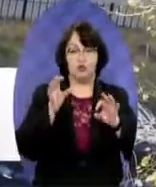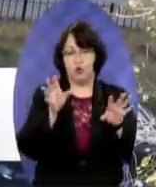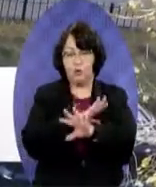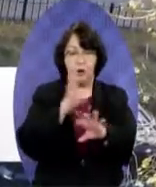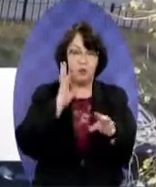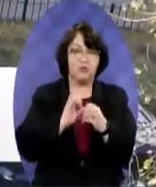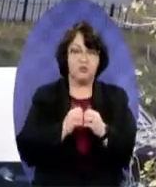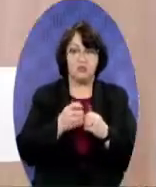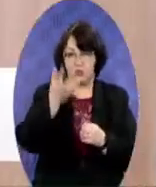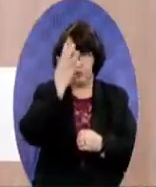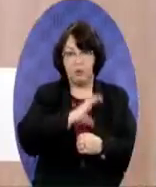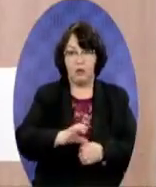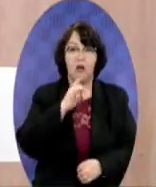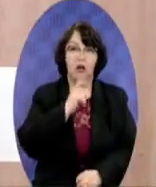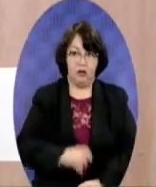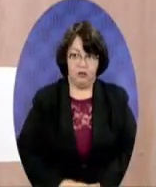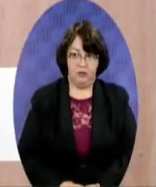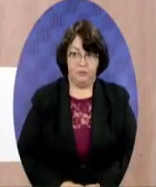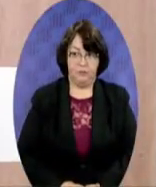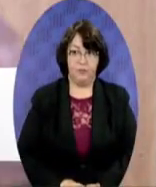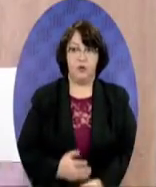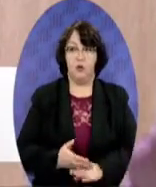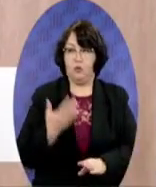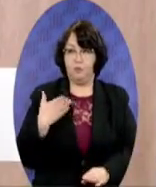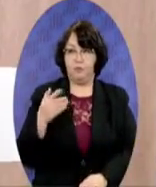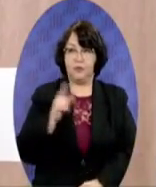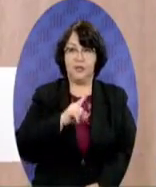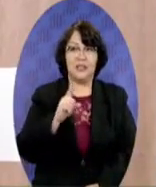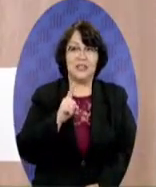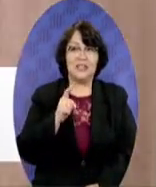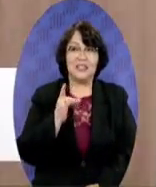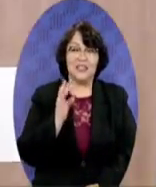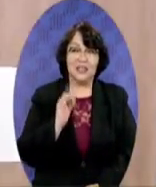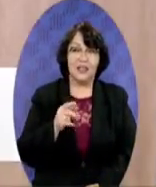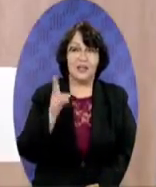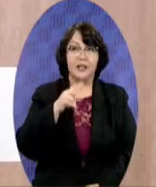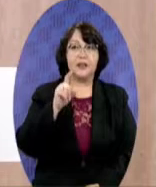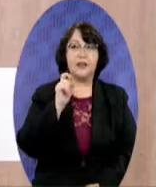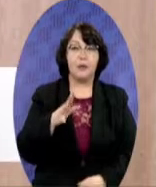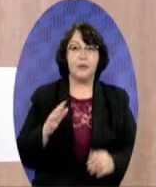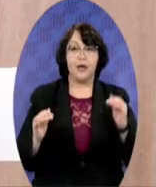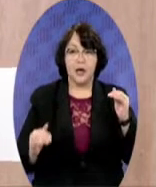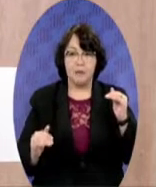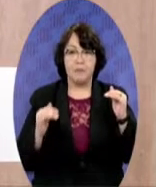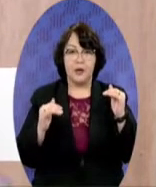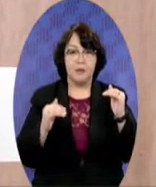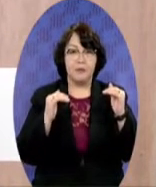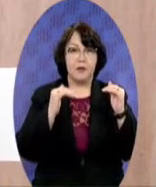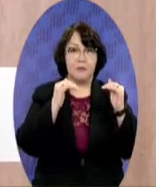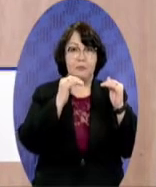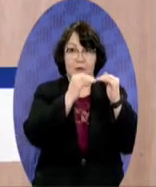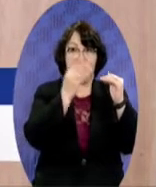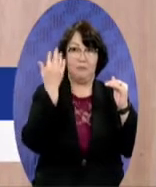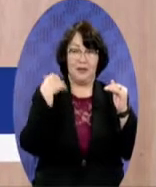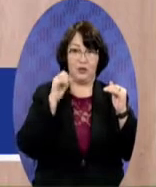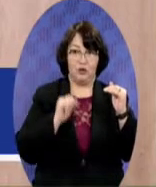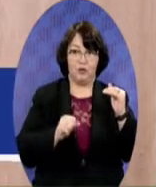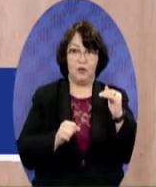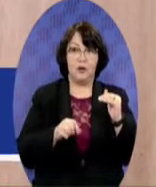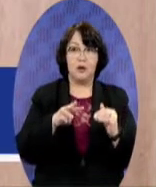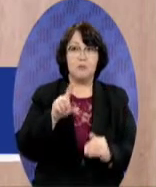хэлж байна. Өөрөдөмнө өөрөөр хэлвэл тийм ээ зэрэг дэвийг шатлаж олгодог байсан бол одоо бүх юм бол яг нэг шатлсан